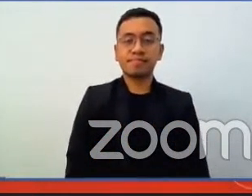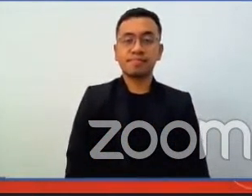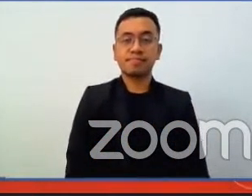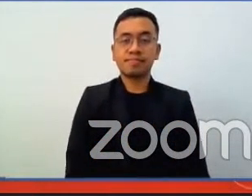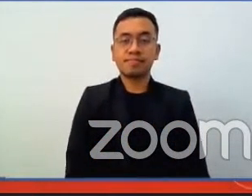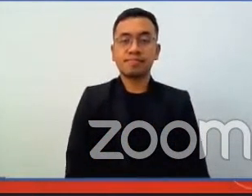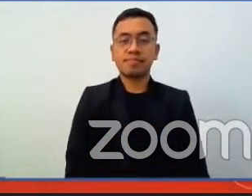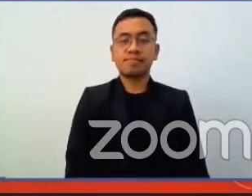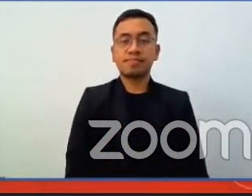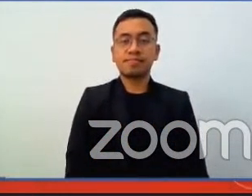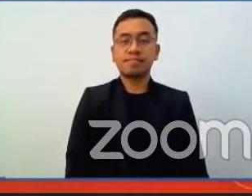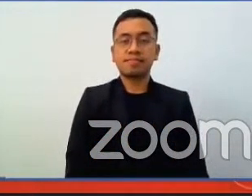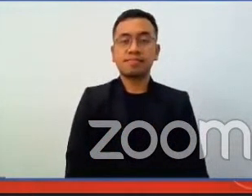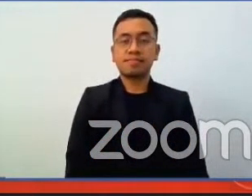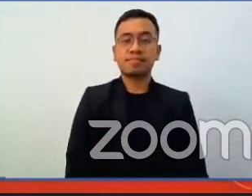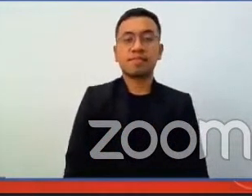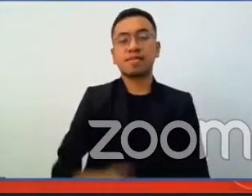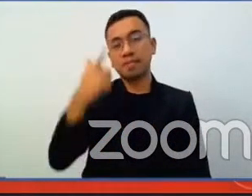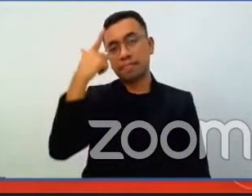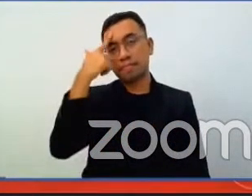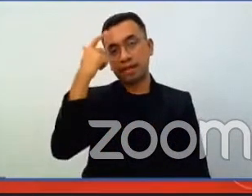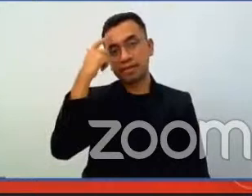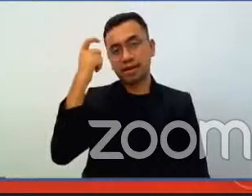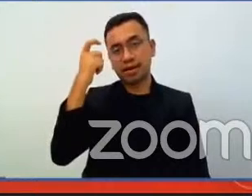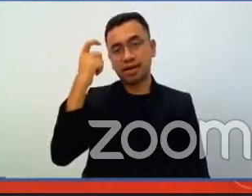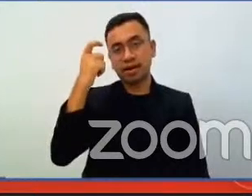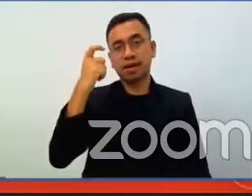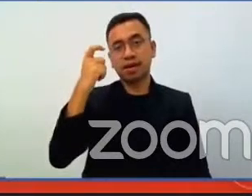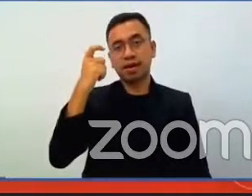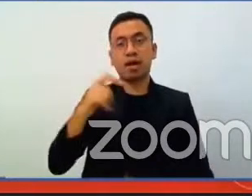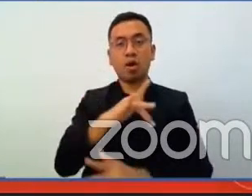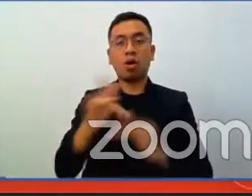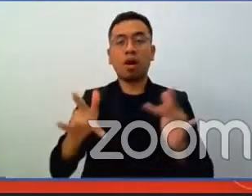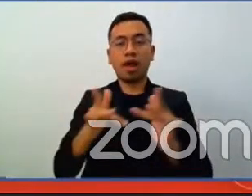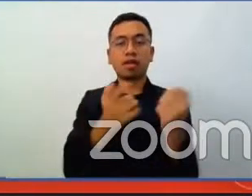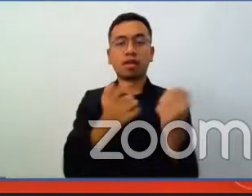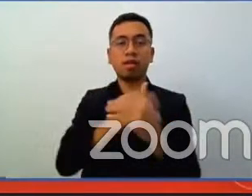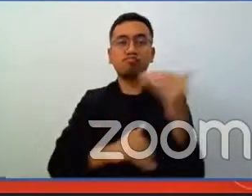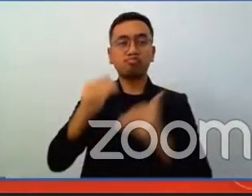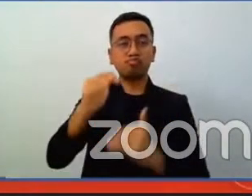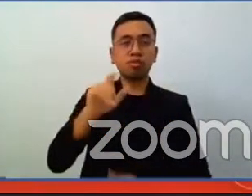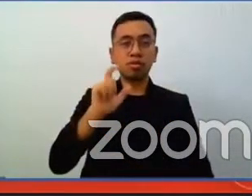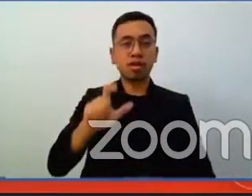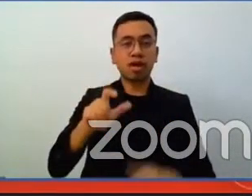bagaimana meningkatkan kualitas pelajaran secara virtual melalui laboratorium dan perusahaan maya.